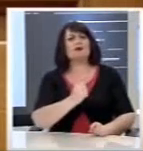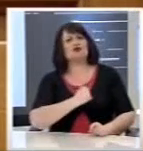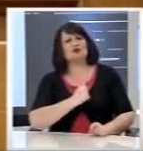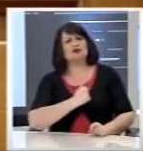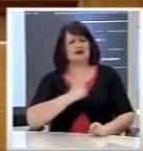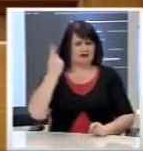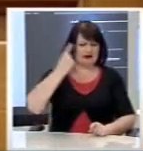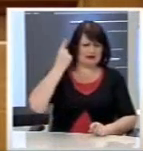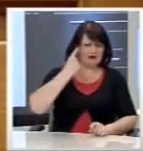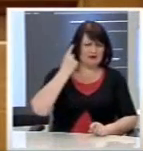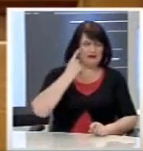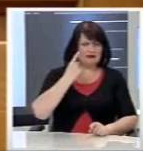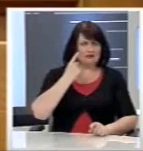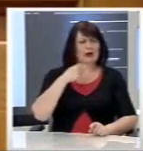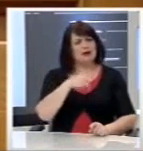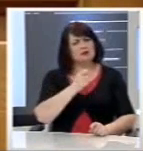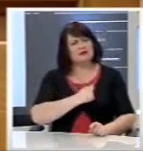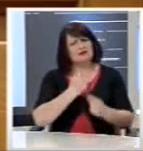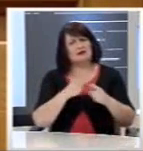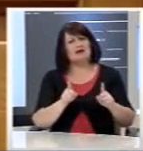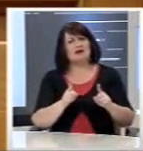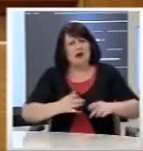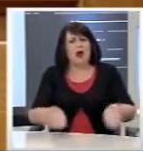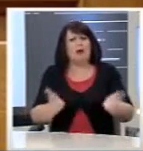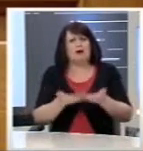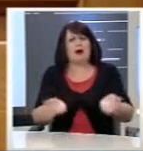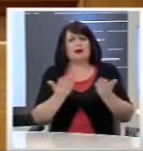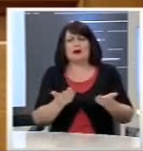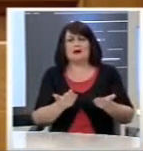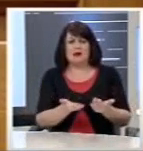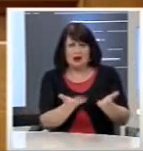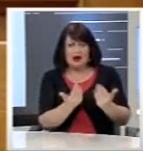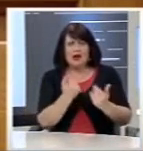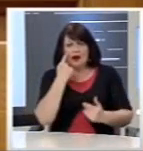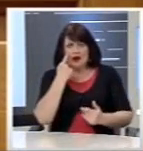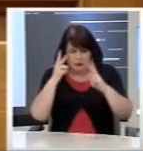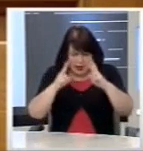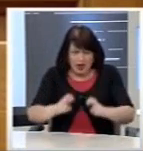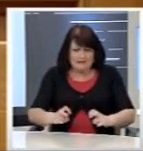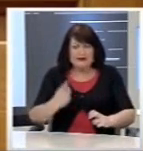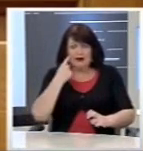άλλα ζητήματα που αφορούν την εκπαίδευση, όποιο πάρει ο χάρος. Ελάτε λοιπόν να δούμε τι γίνεται στην έρευνα.